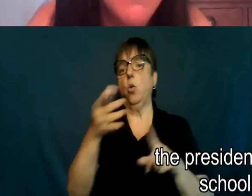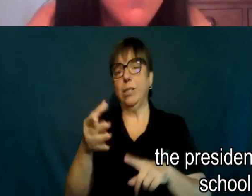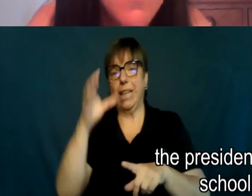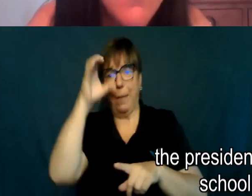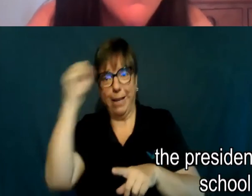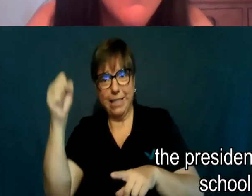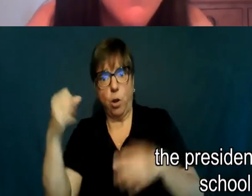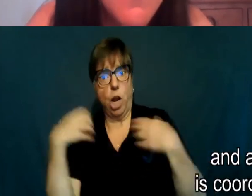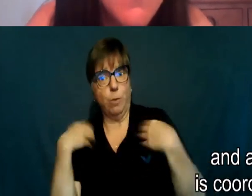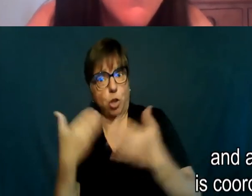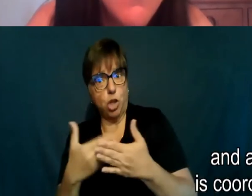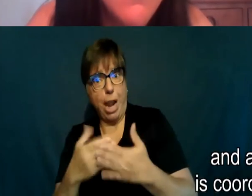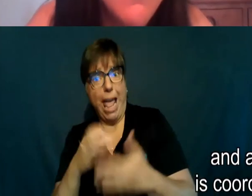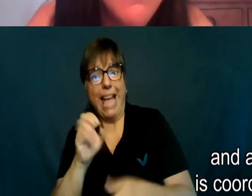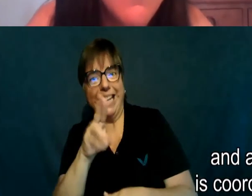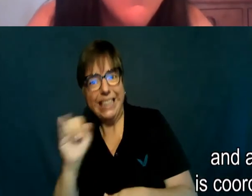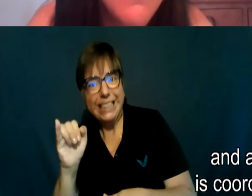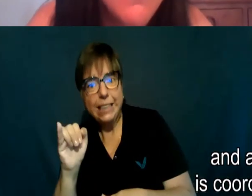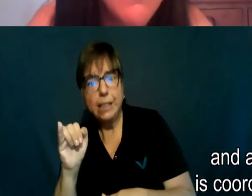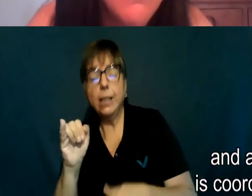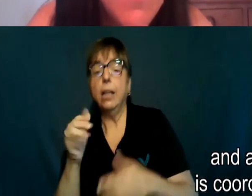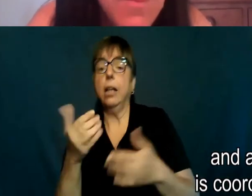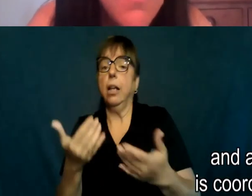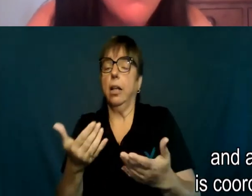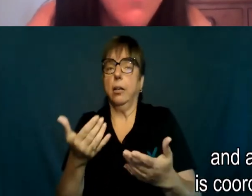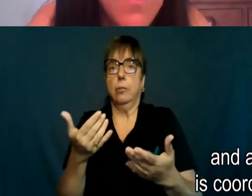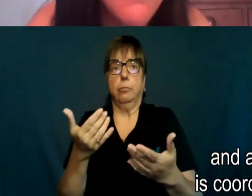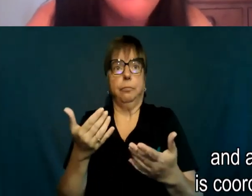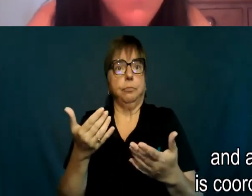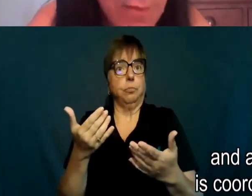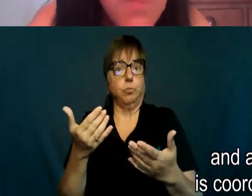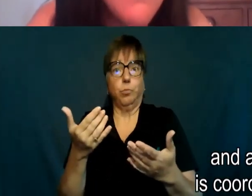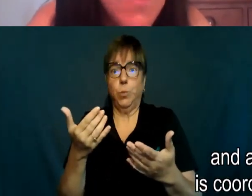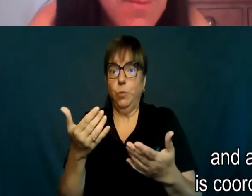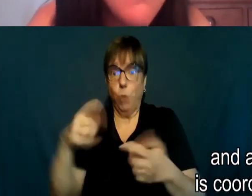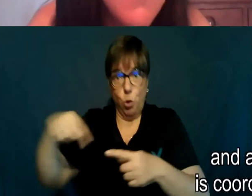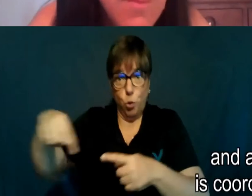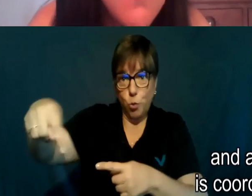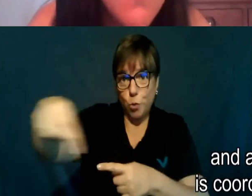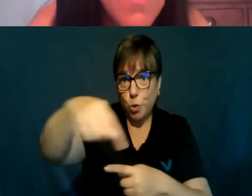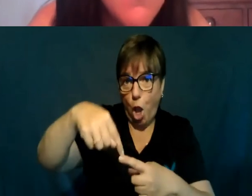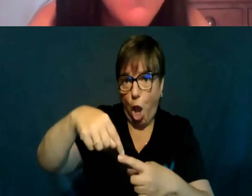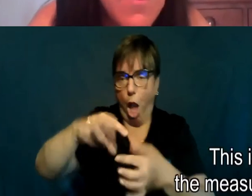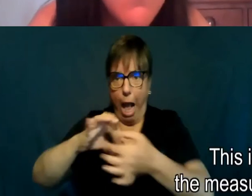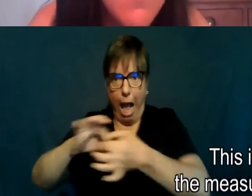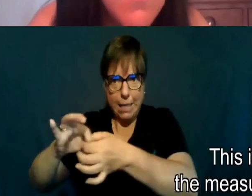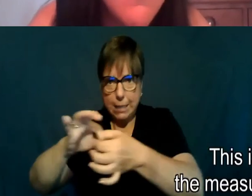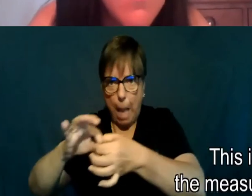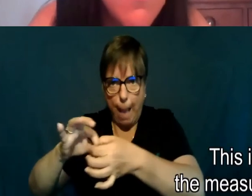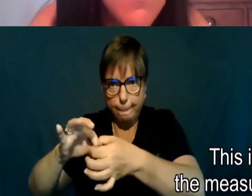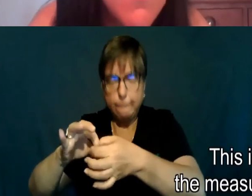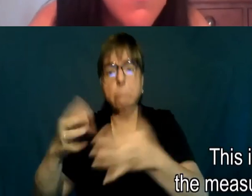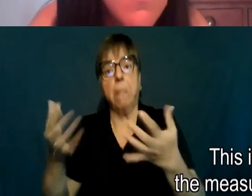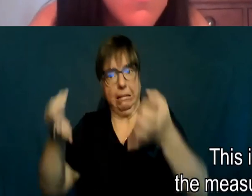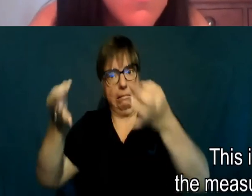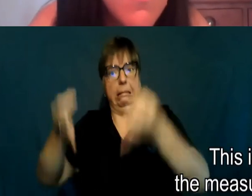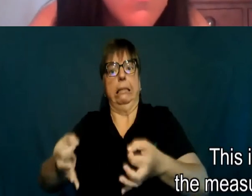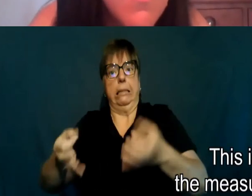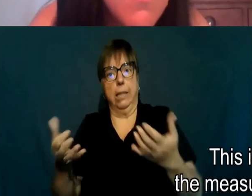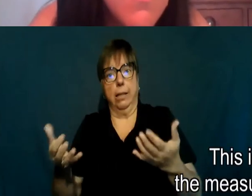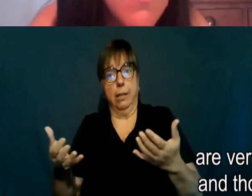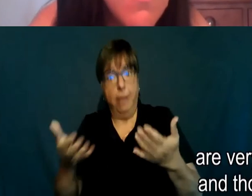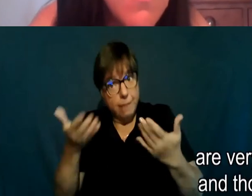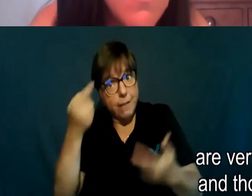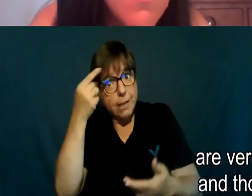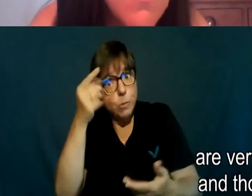commission scolaire Cris. Donc, tout ça, en fait, de façon coordonnée. C'est pour ça que les mesures